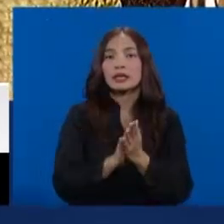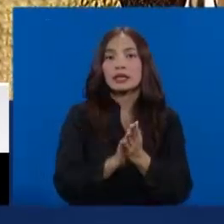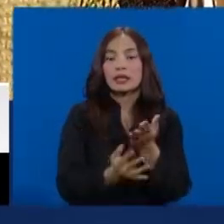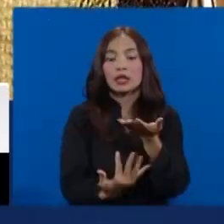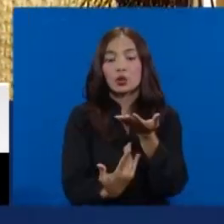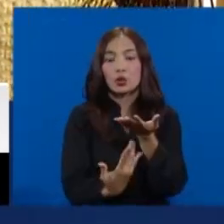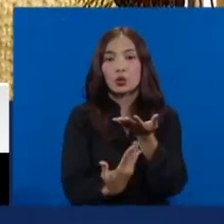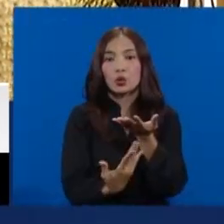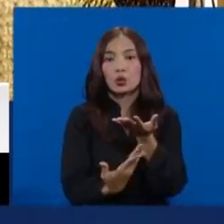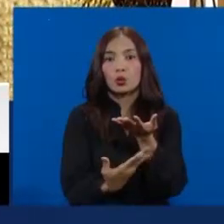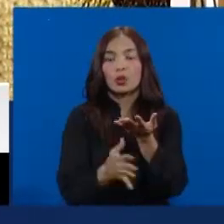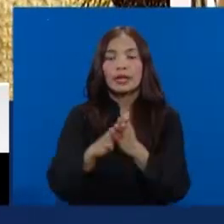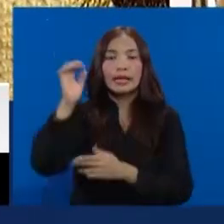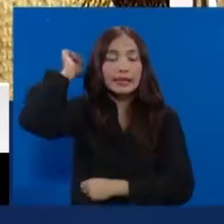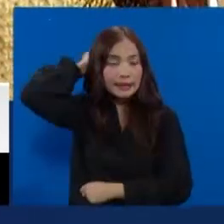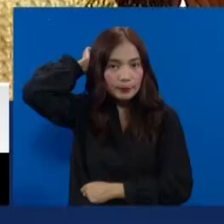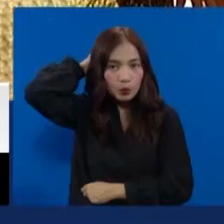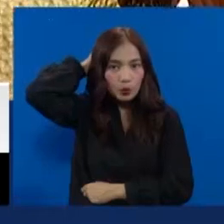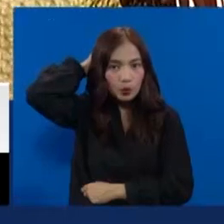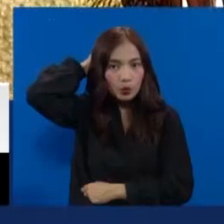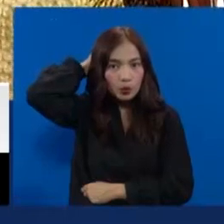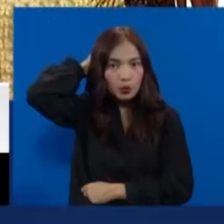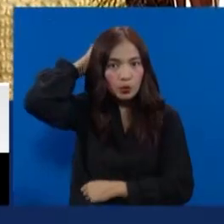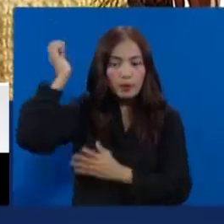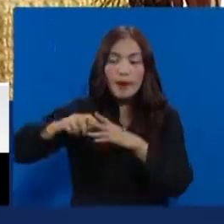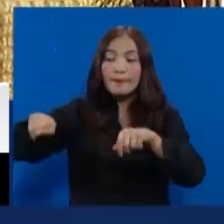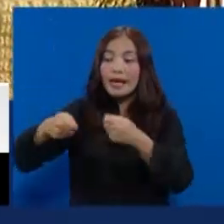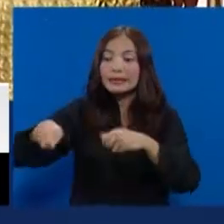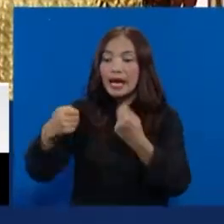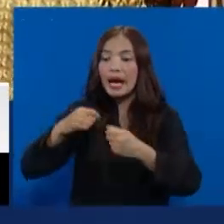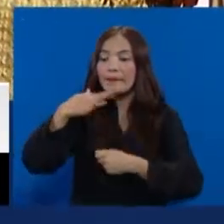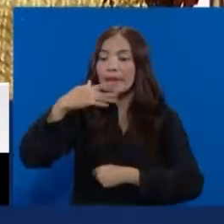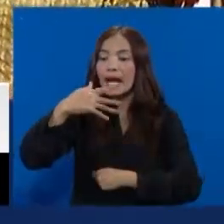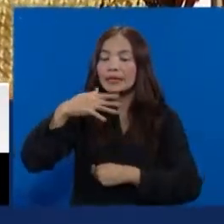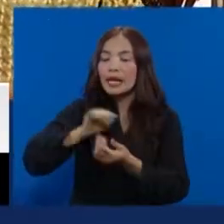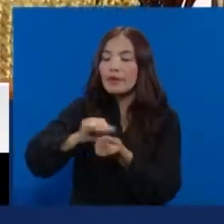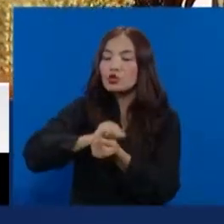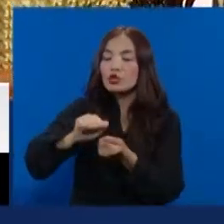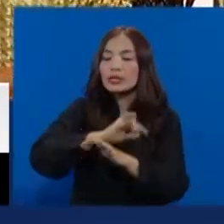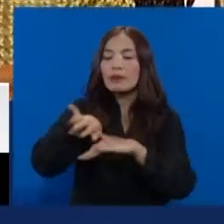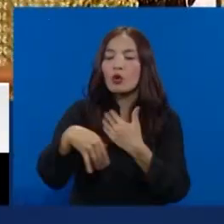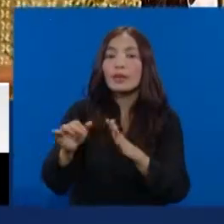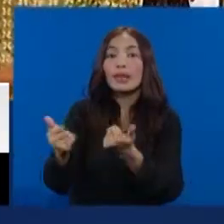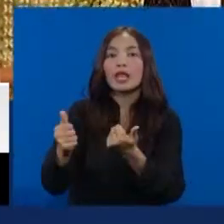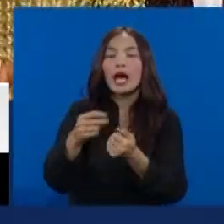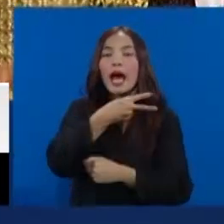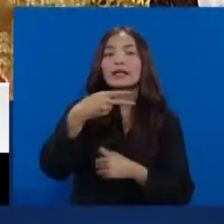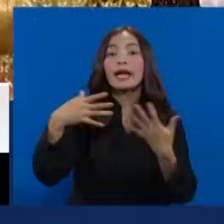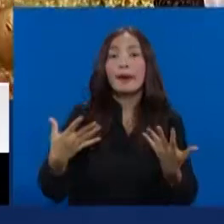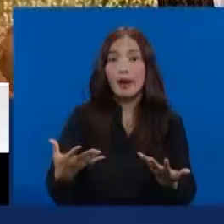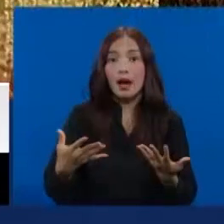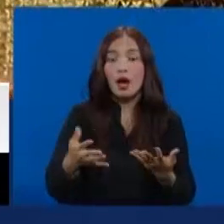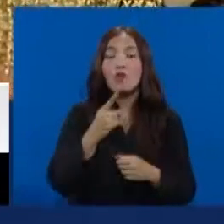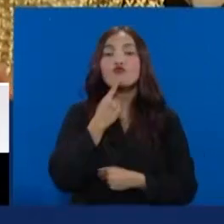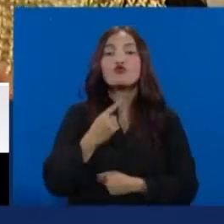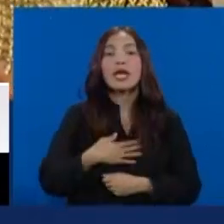api, sementara sang ibu akan memasak beras dari mencuci hingga matang, yang memiliki filosofi, artinya yang